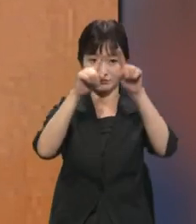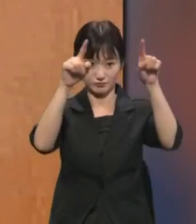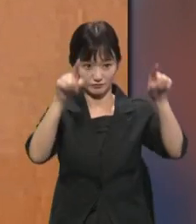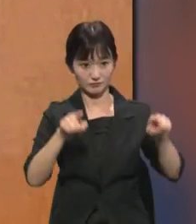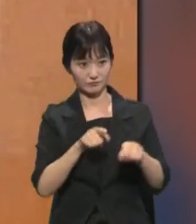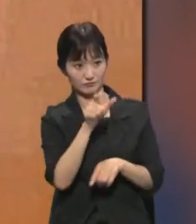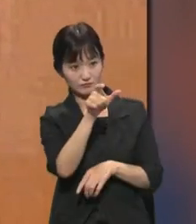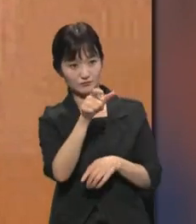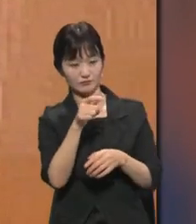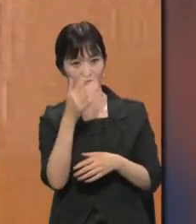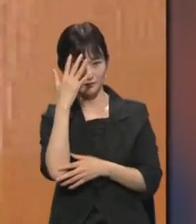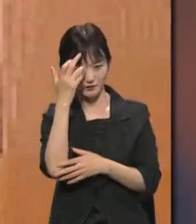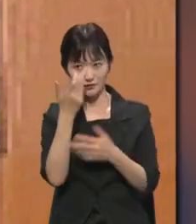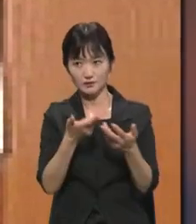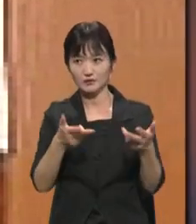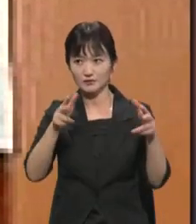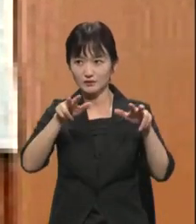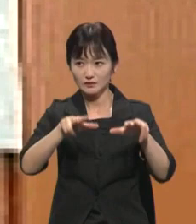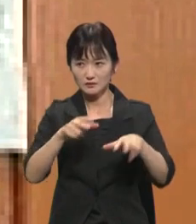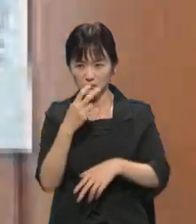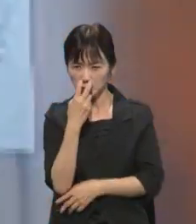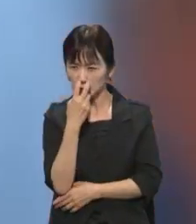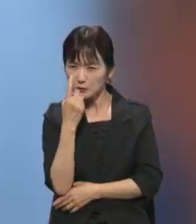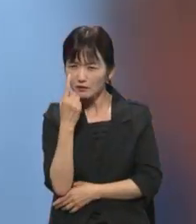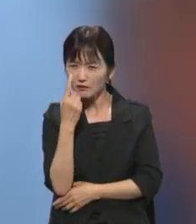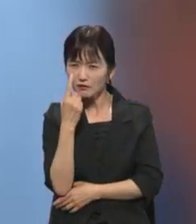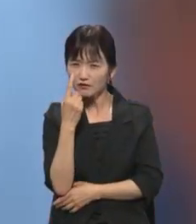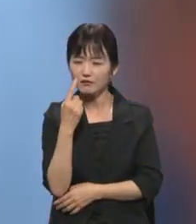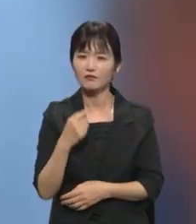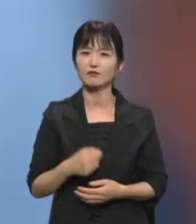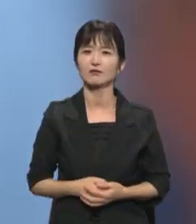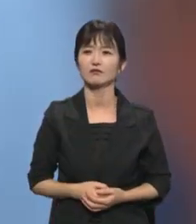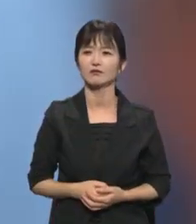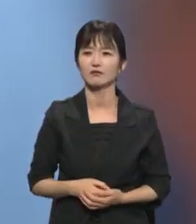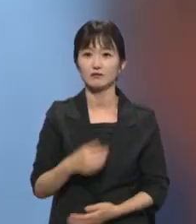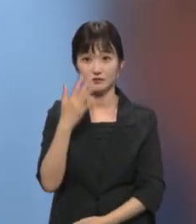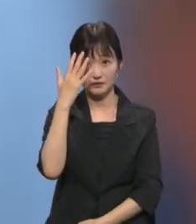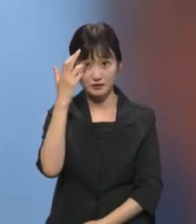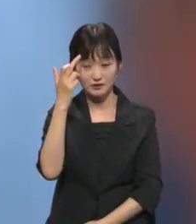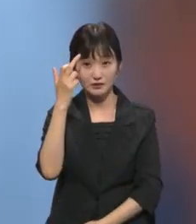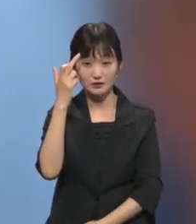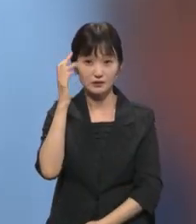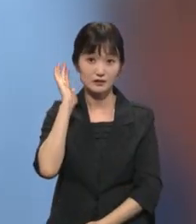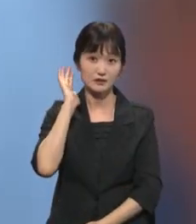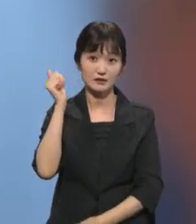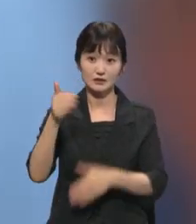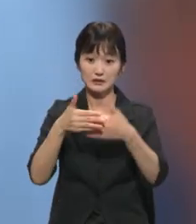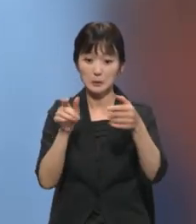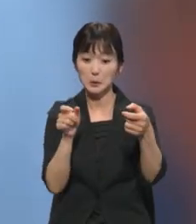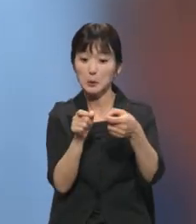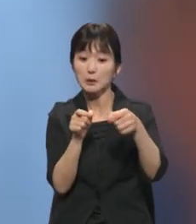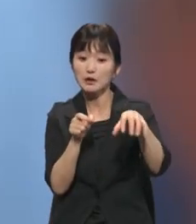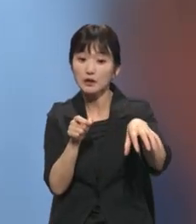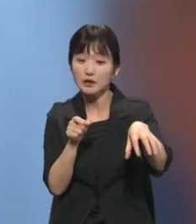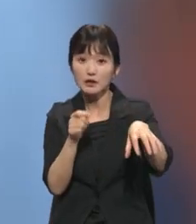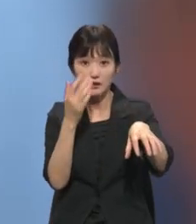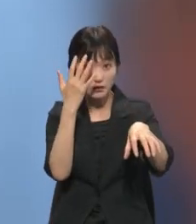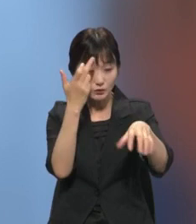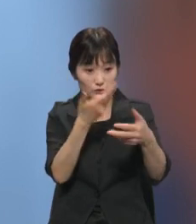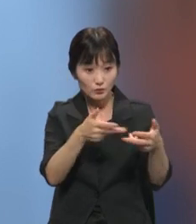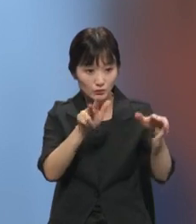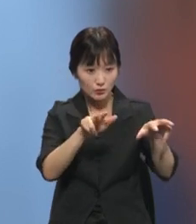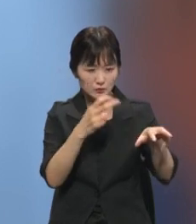용산공원 정비 경비 그래서 여기가 용산 대통령실 앞에 용산공원